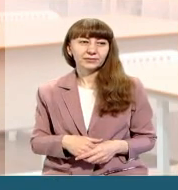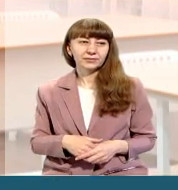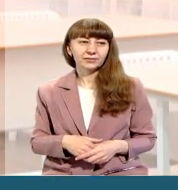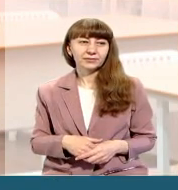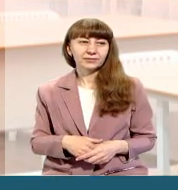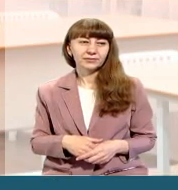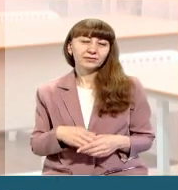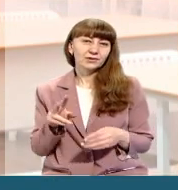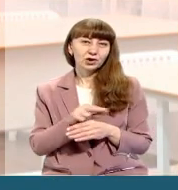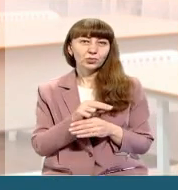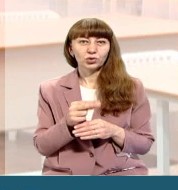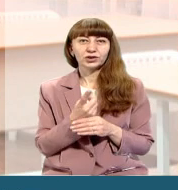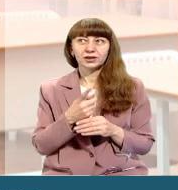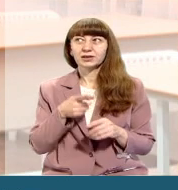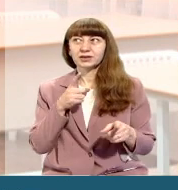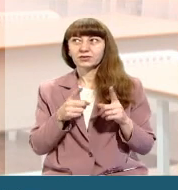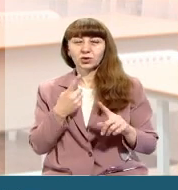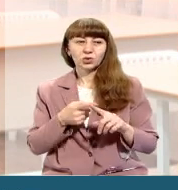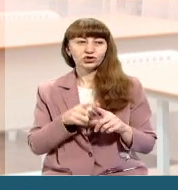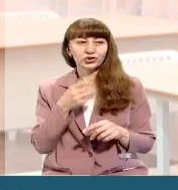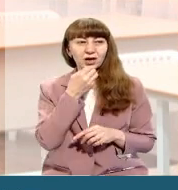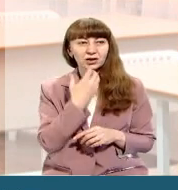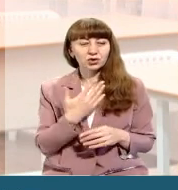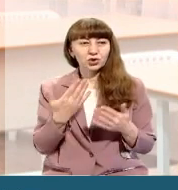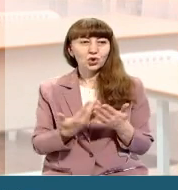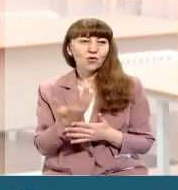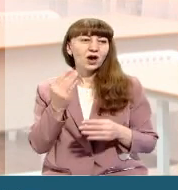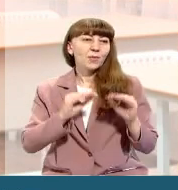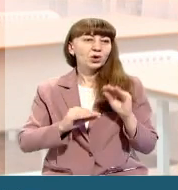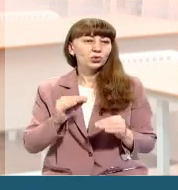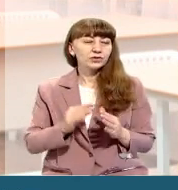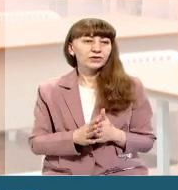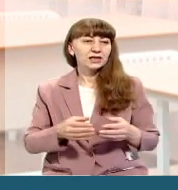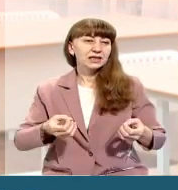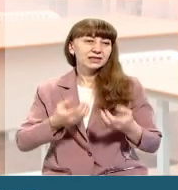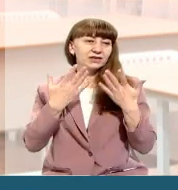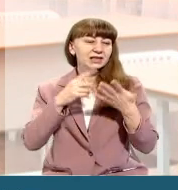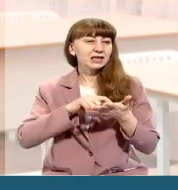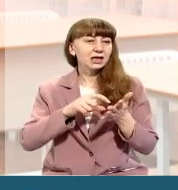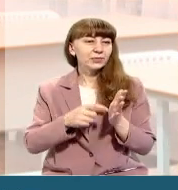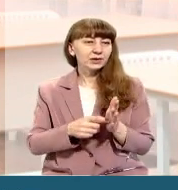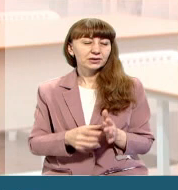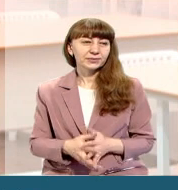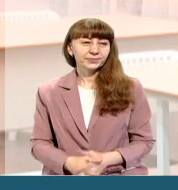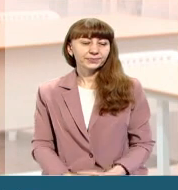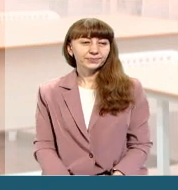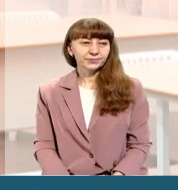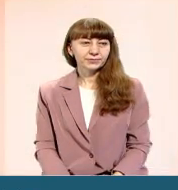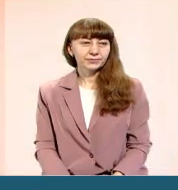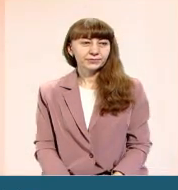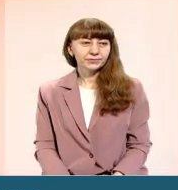ремонт - Это конечно же тоже очень хорошо новое оборудование светлые кабинеты Всё конечно новое